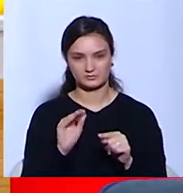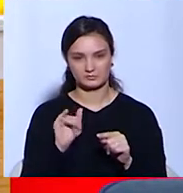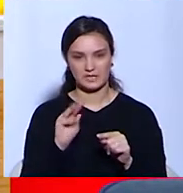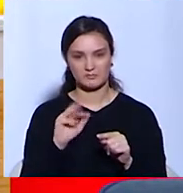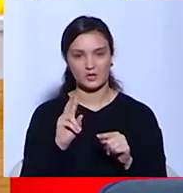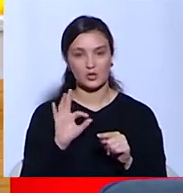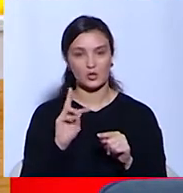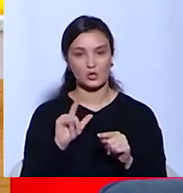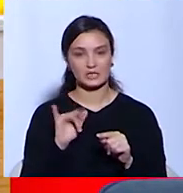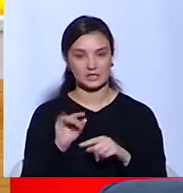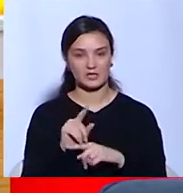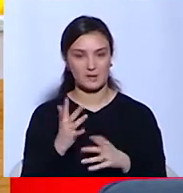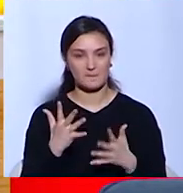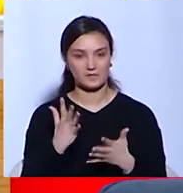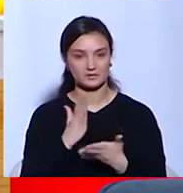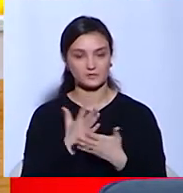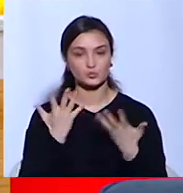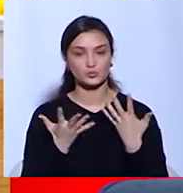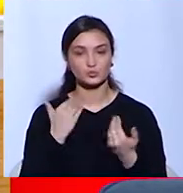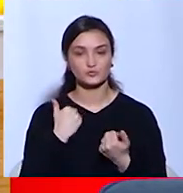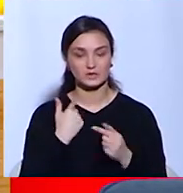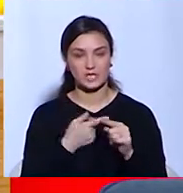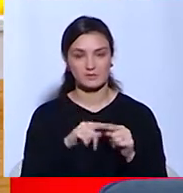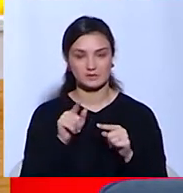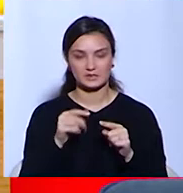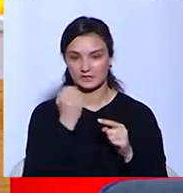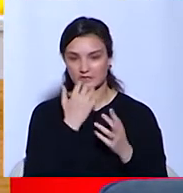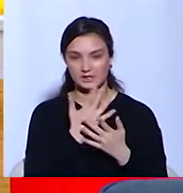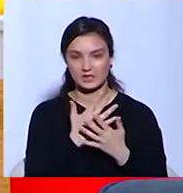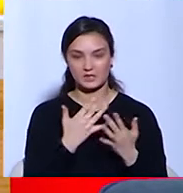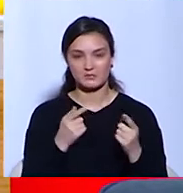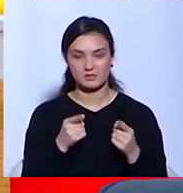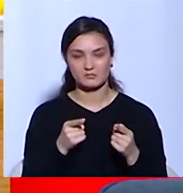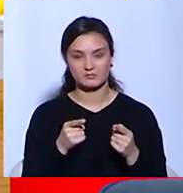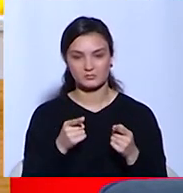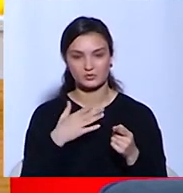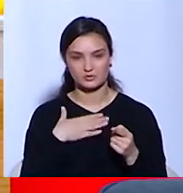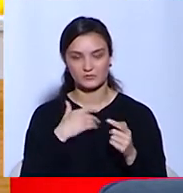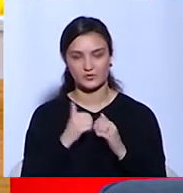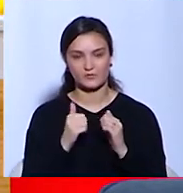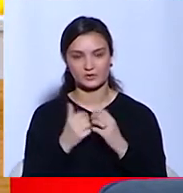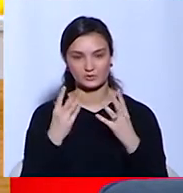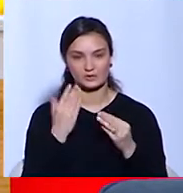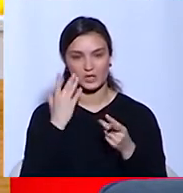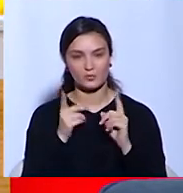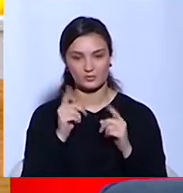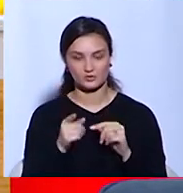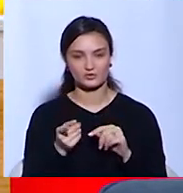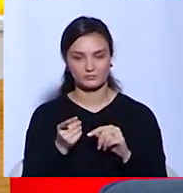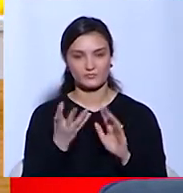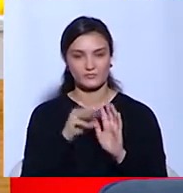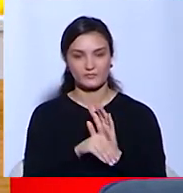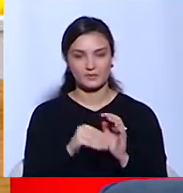ფარმაკოლოგიური ეფექტიც აქვთ. ამიტომ თუ ჩვენ ამ ნივთიერებებს ჩვენს ყოველდღიურ რეალობას შემოვიტანთ,